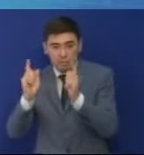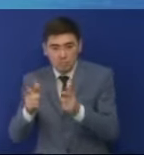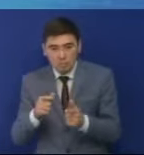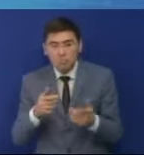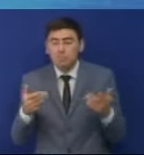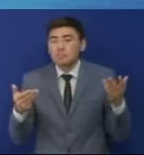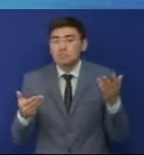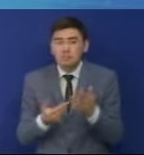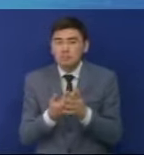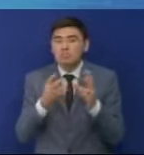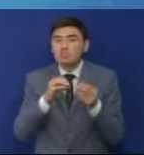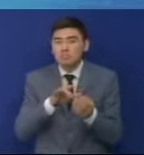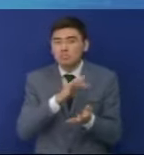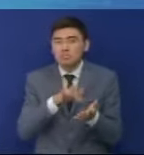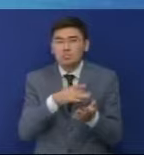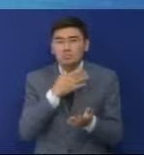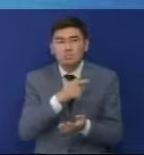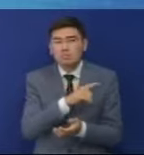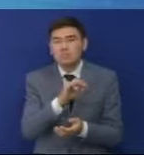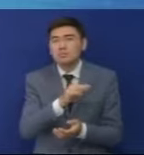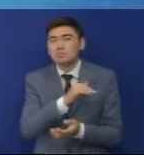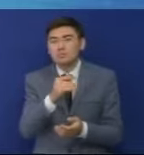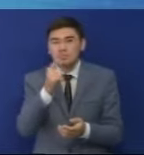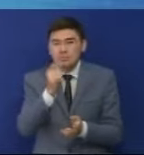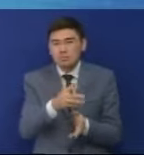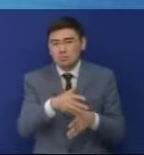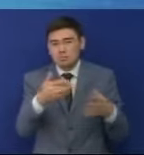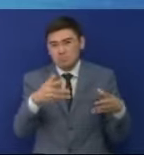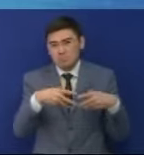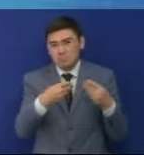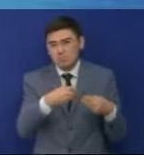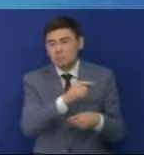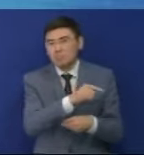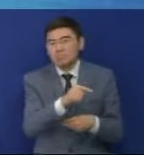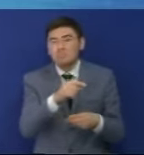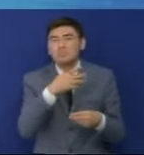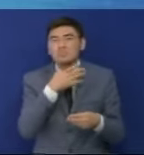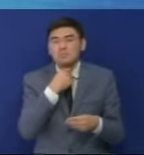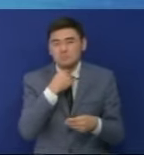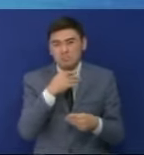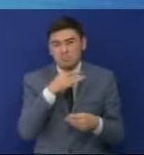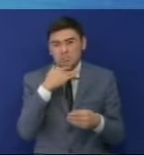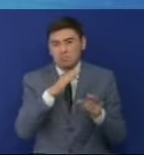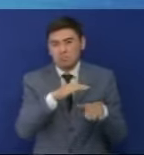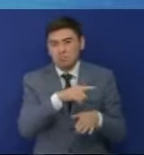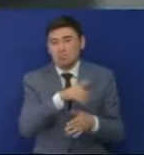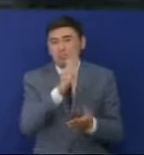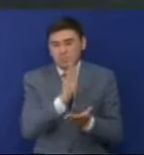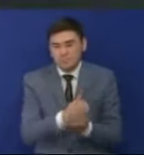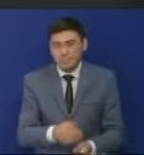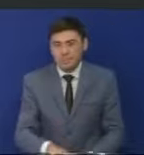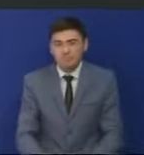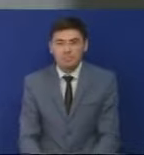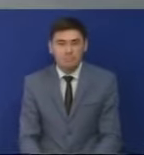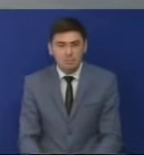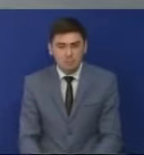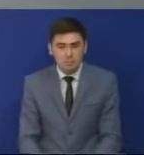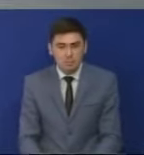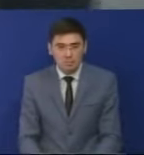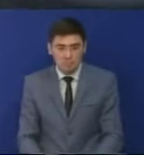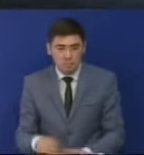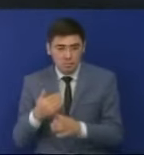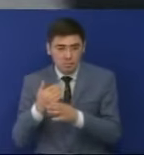түрі енгізілсе, Семейде ресми тіркелген 1000-нан астам адам көпбалалы отбасы алатын болады. Атаулы әлеуметтік